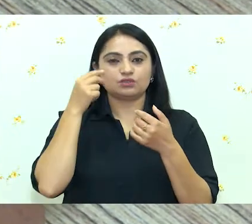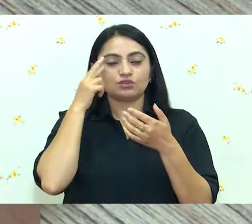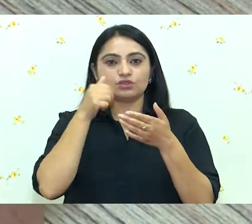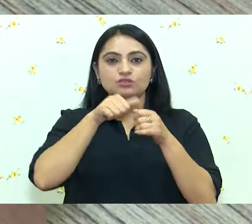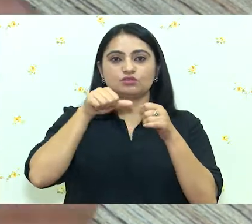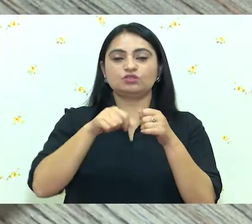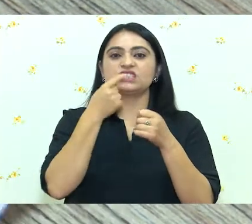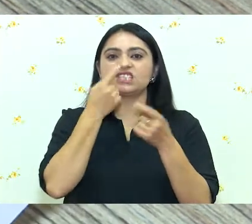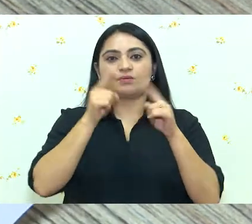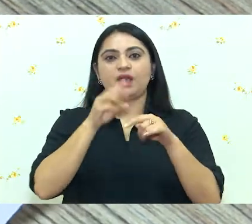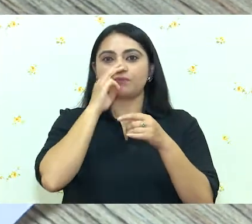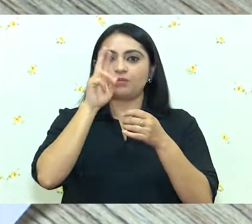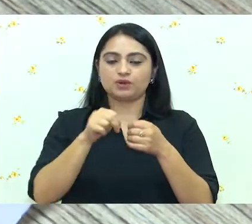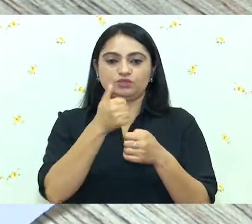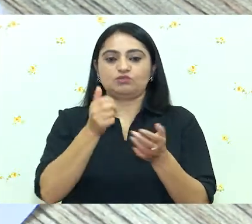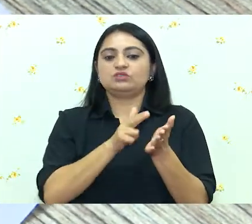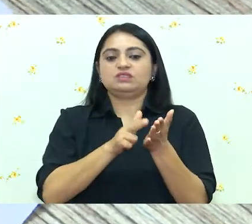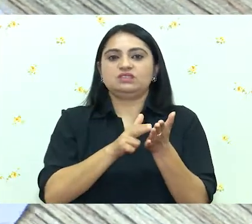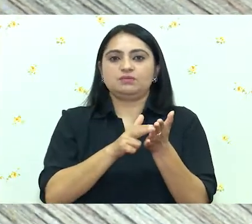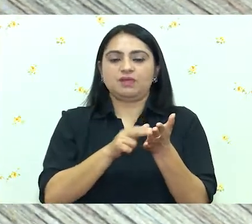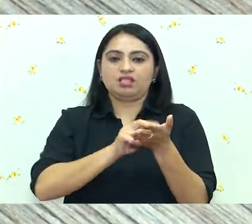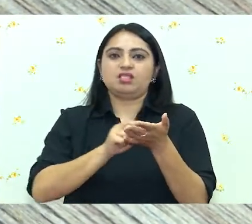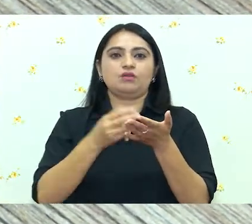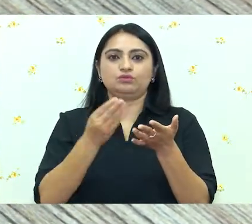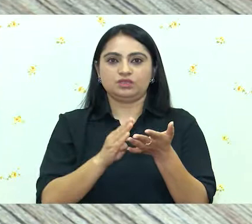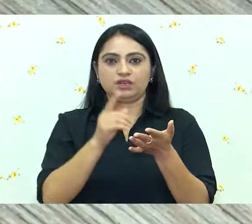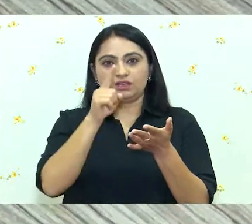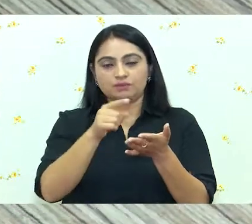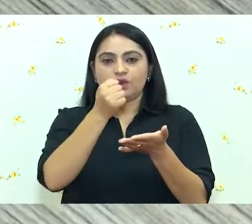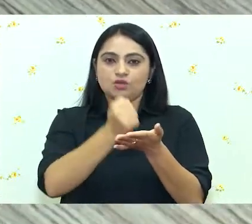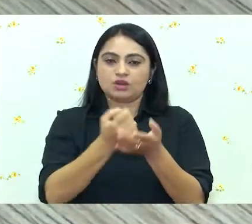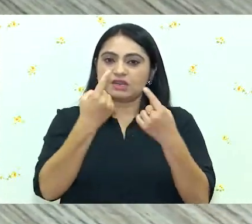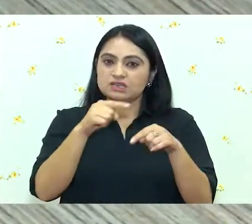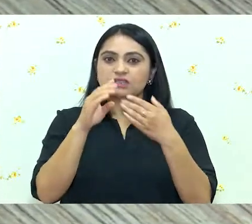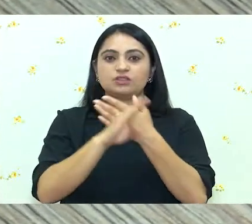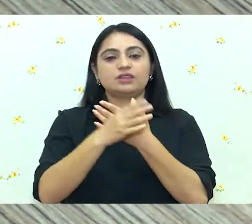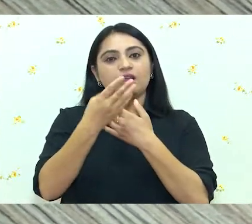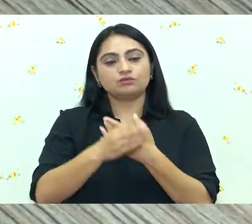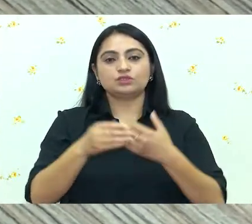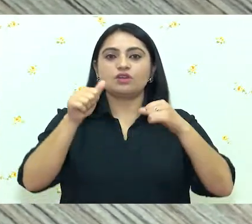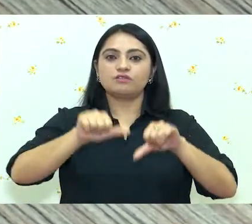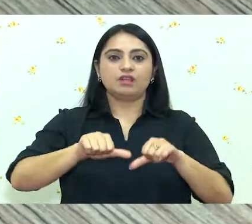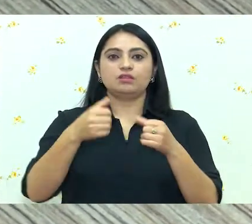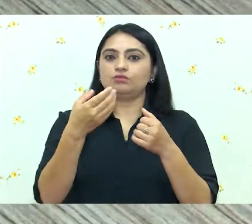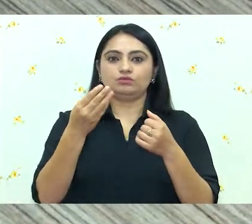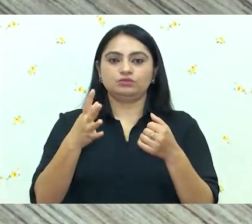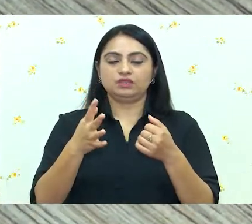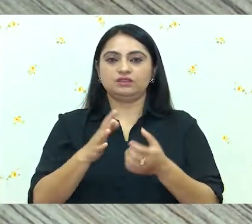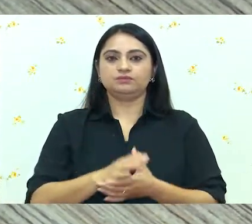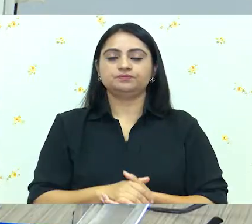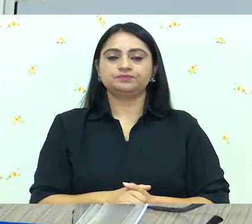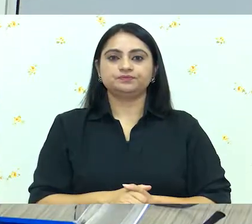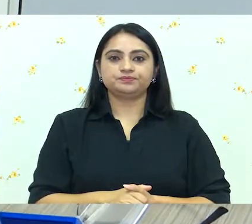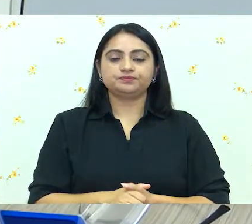अनि चाहिँ कुनै चिन्हमा लाग्दैन र तपाईँले गरेको मतदान सही तरिकाले हुन्छ र बदर हुने चाहिँ सम्भावना